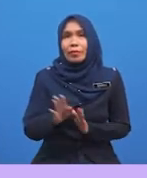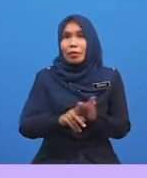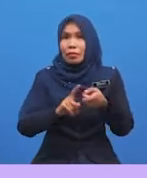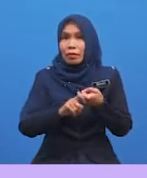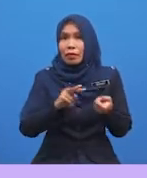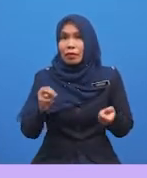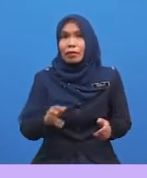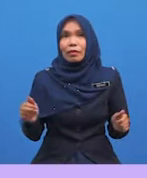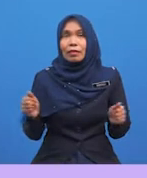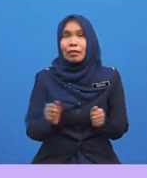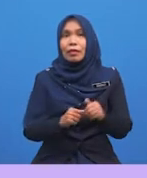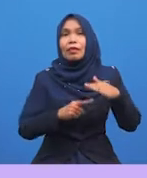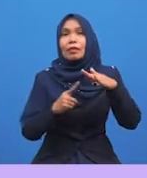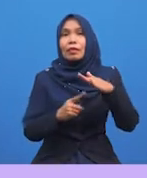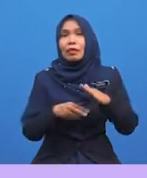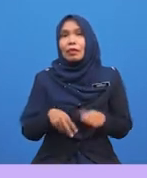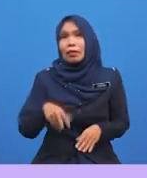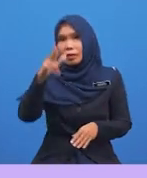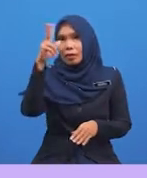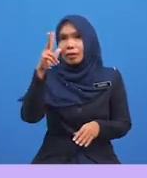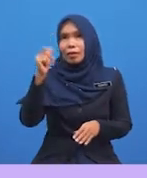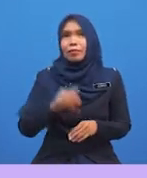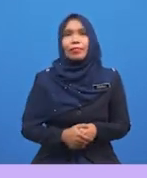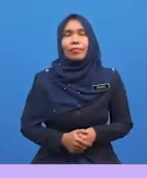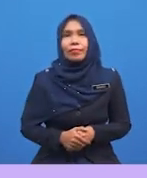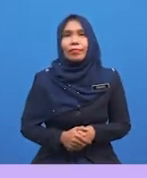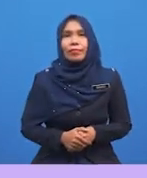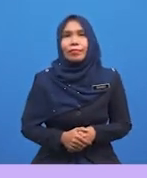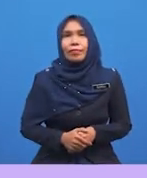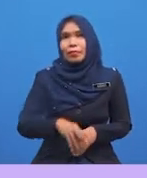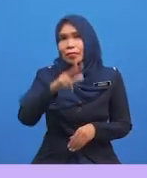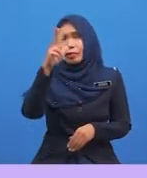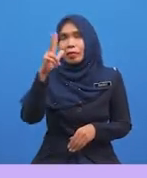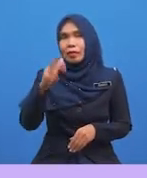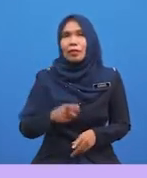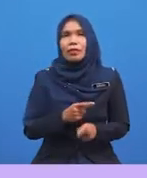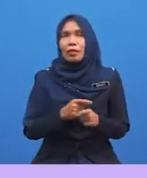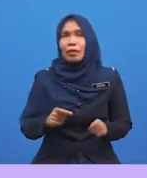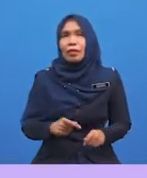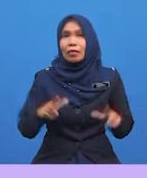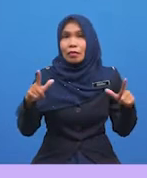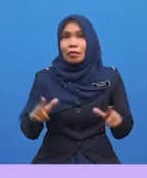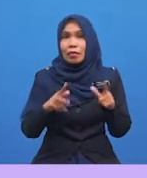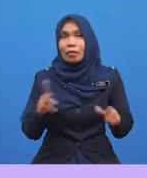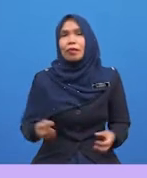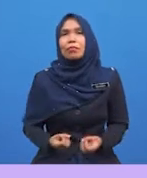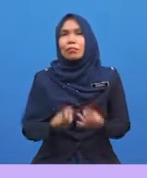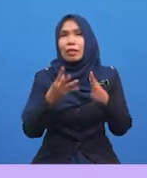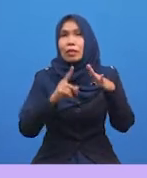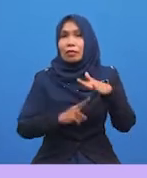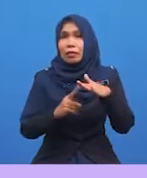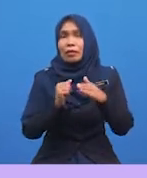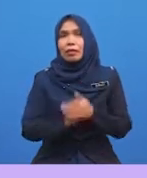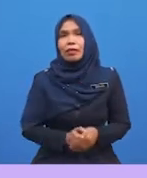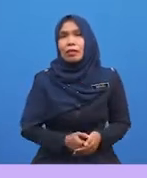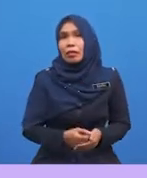dan pentadbiran. Kerajaan telah melaksanakan banyak dasar-dasar untuk memastikan urusan